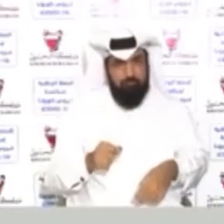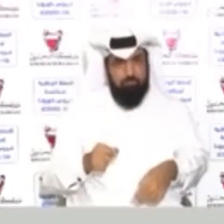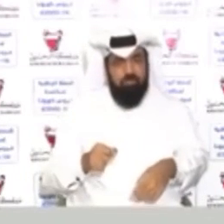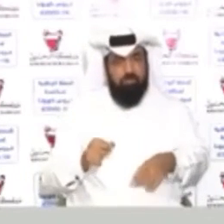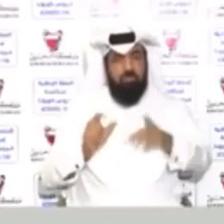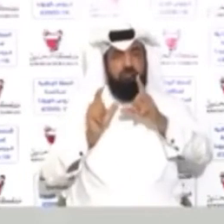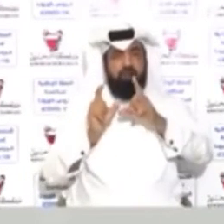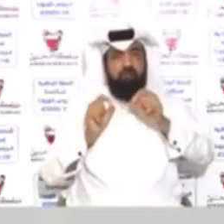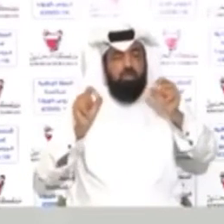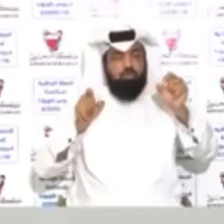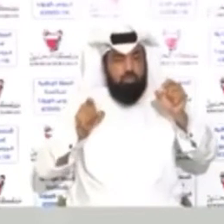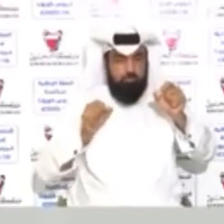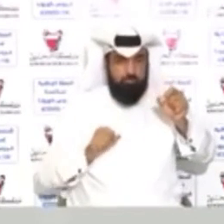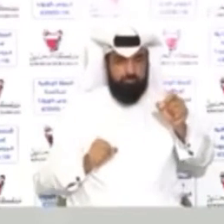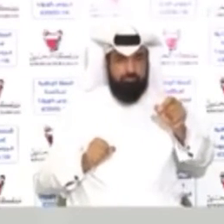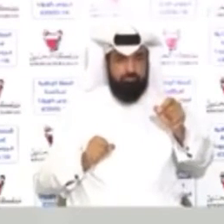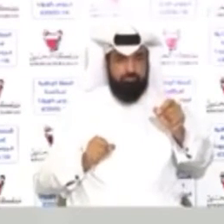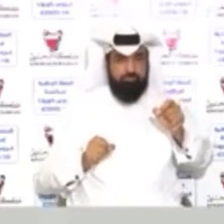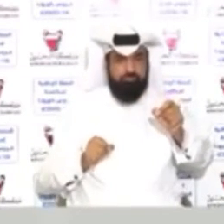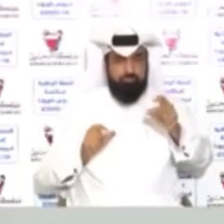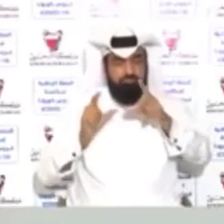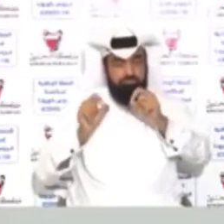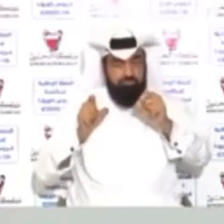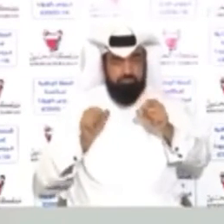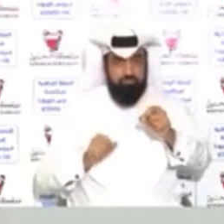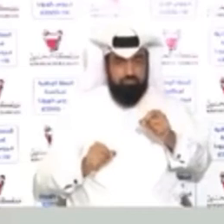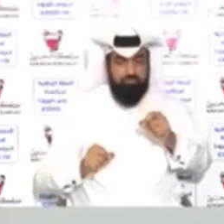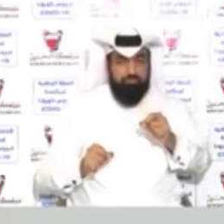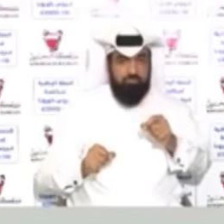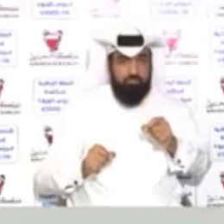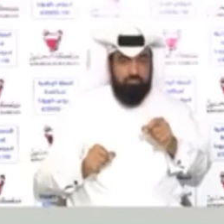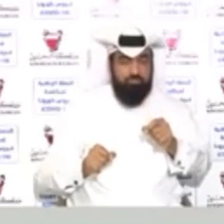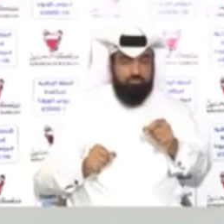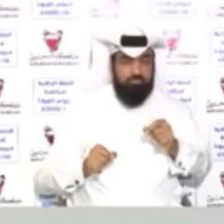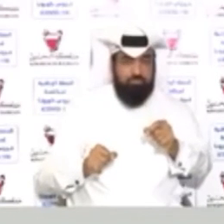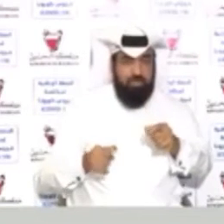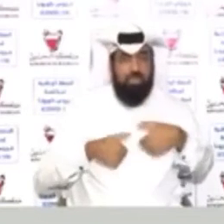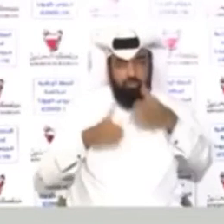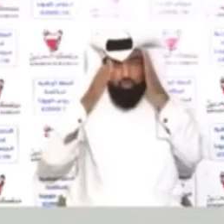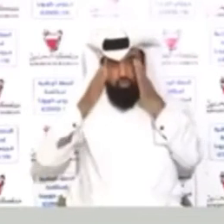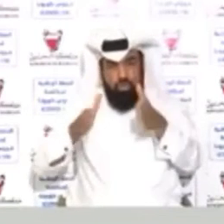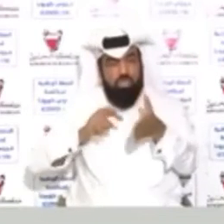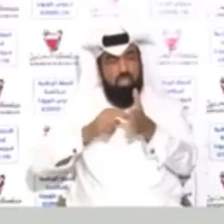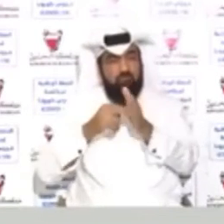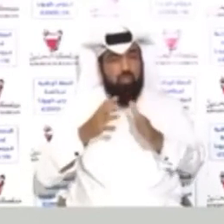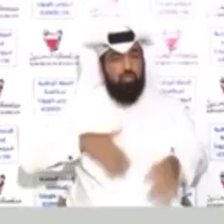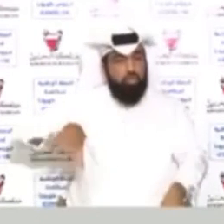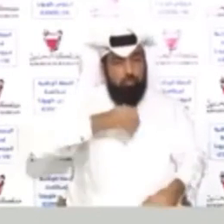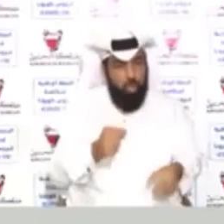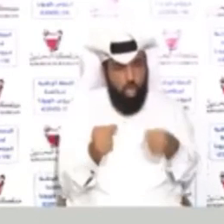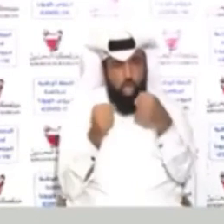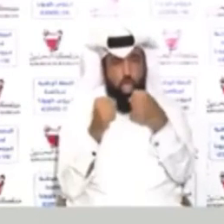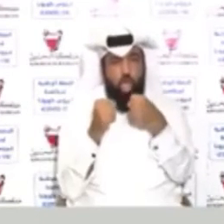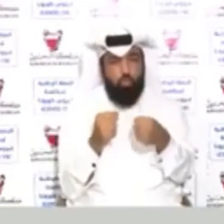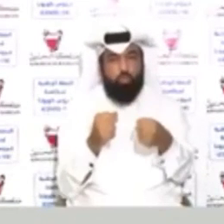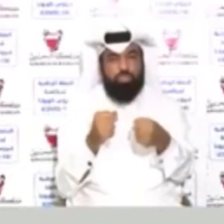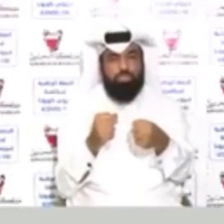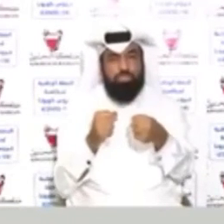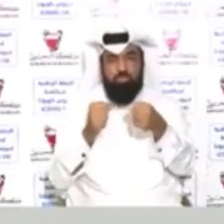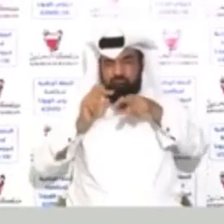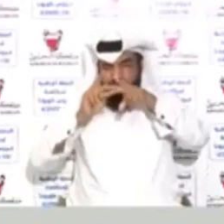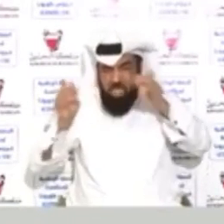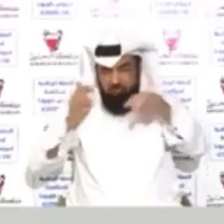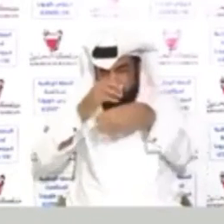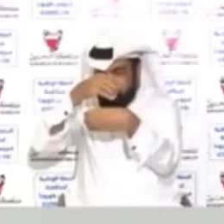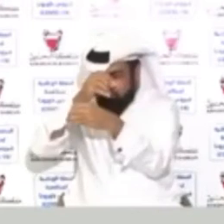القطيع. فاحنا ما في هذا التوجه ابدا، بالعكس توجهنا بقوتنا في الفحص، توجهنا بتسطيح